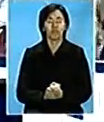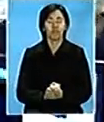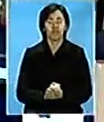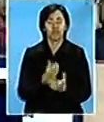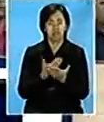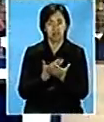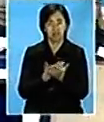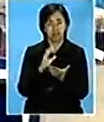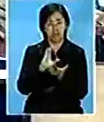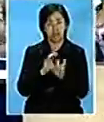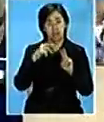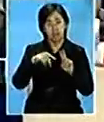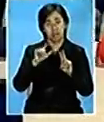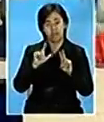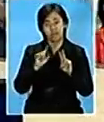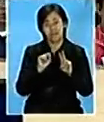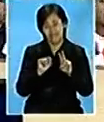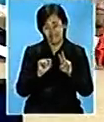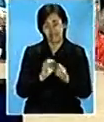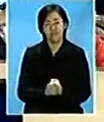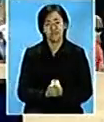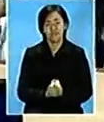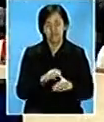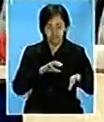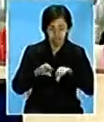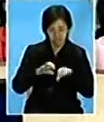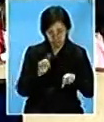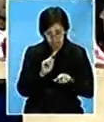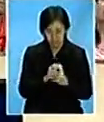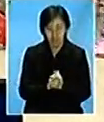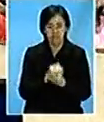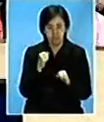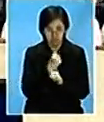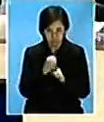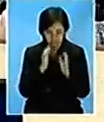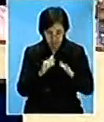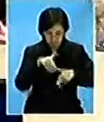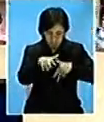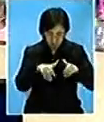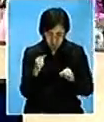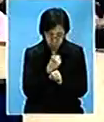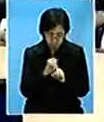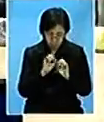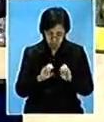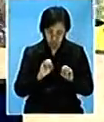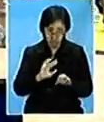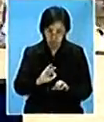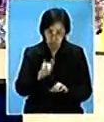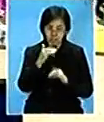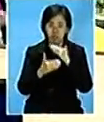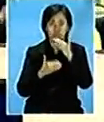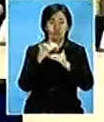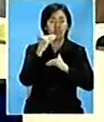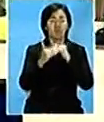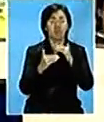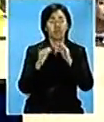งบประมาณที่เตรียมความพร้อมสู่ประชาคมอาเซียนเนี่ยนะฮะในกรมพั